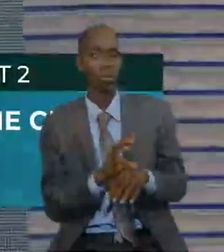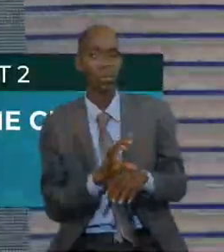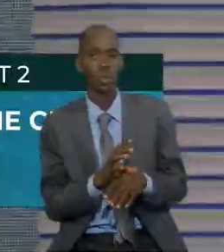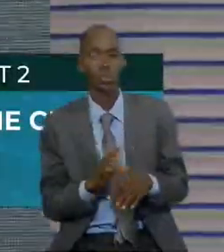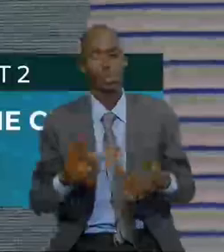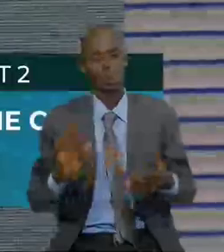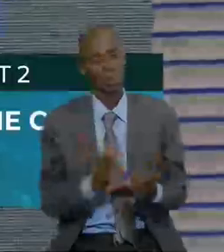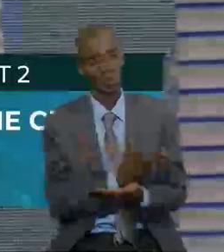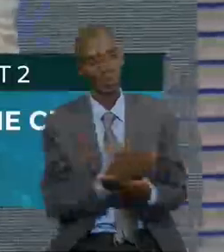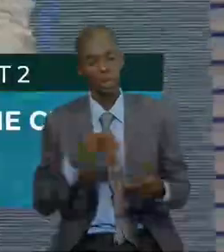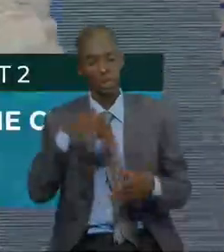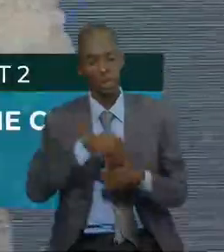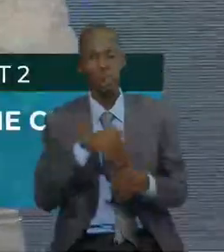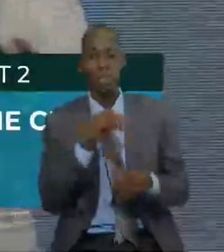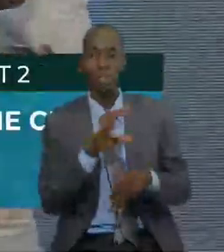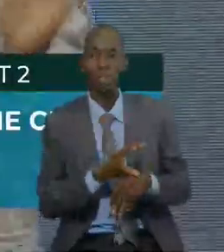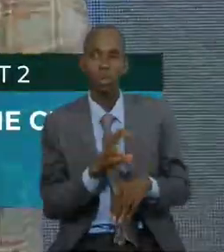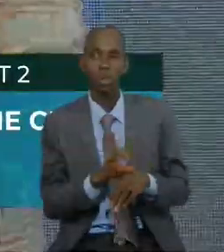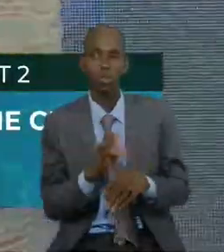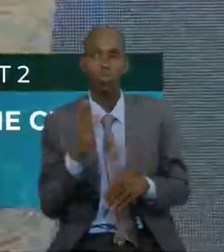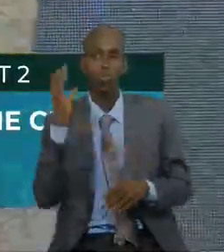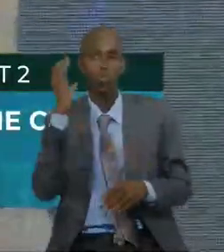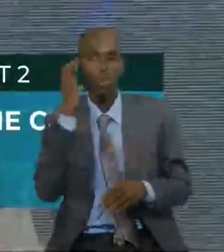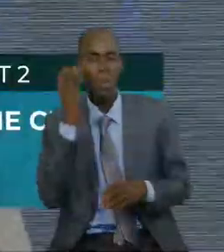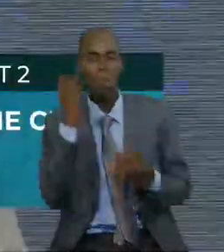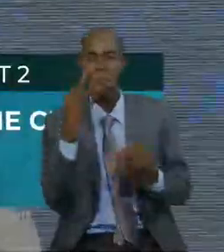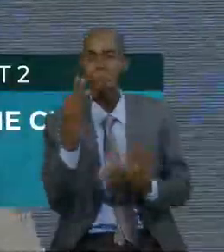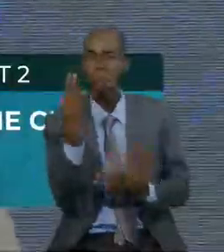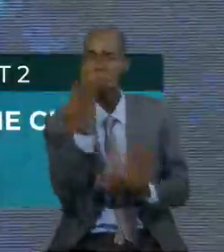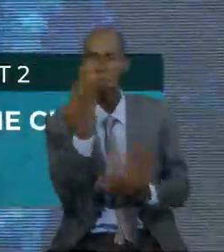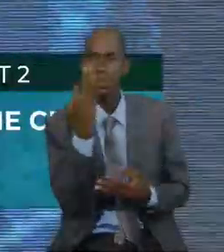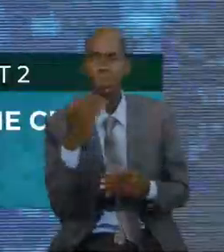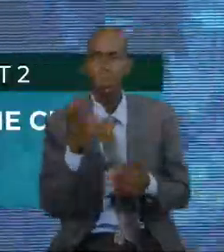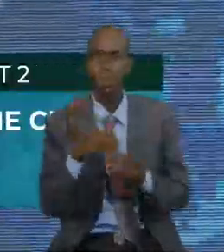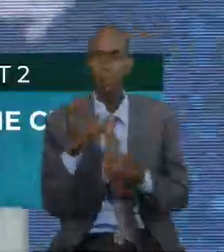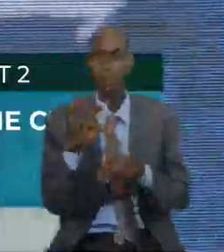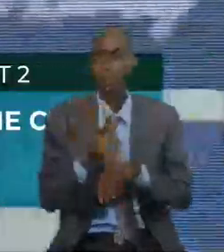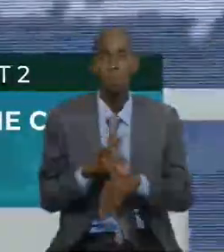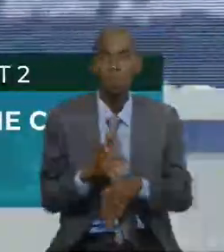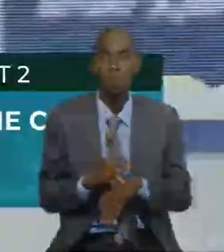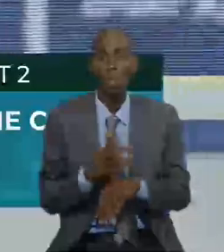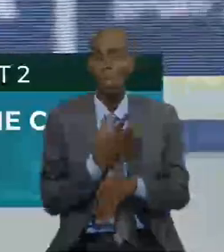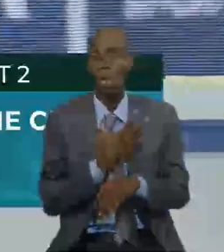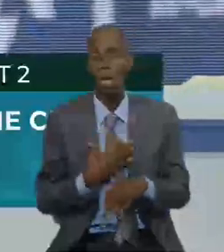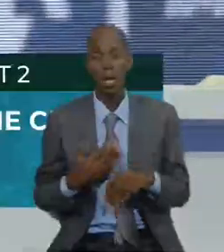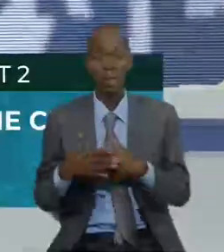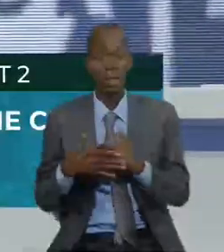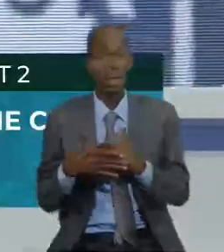nous chantons à l'église nous écoutons les serments à l'église